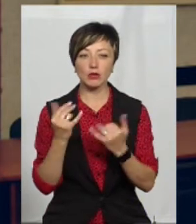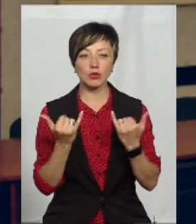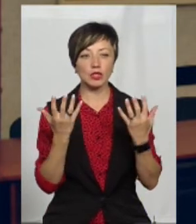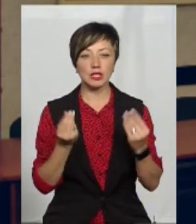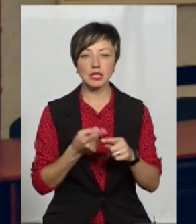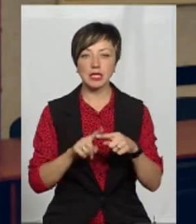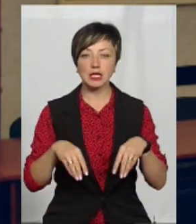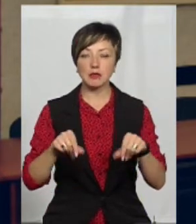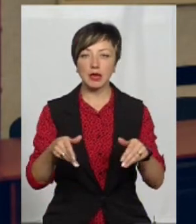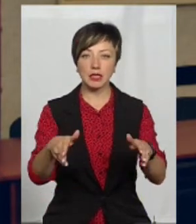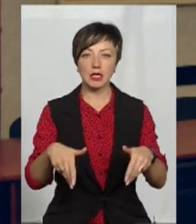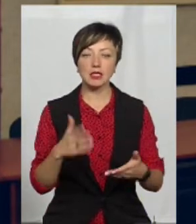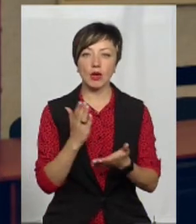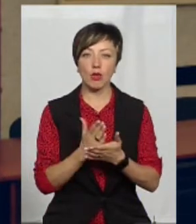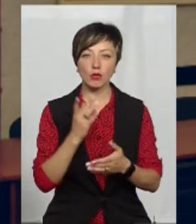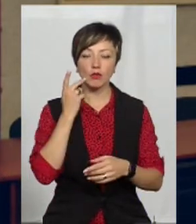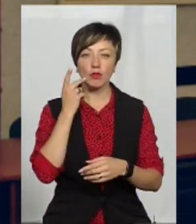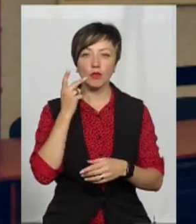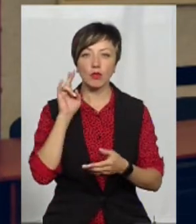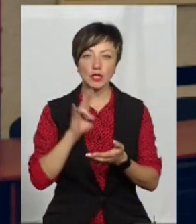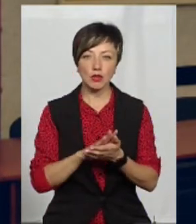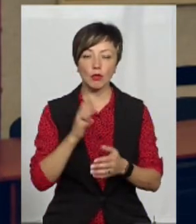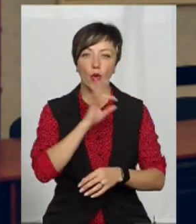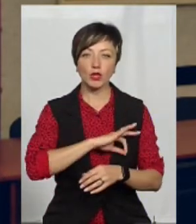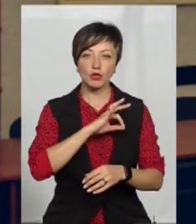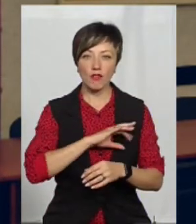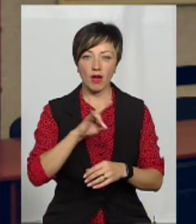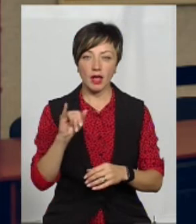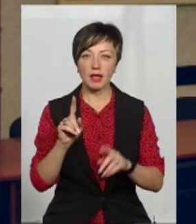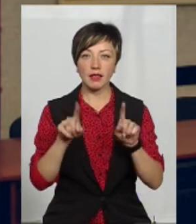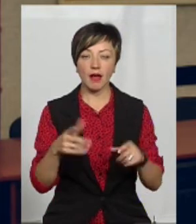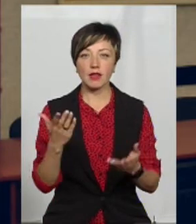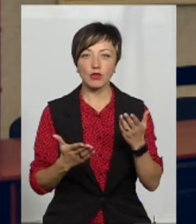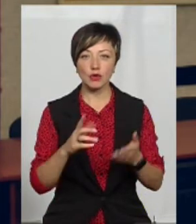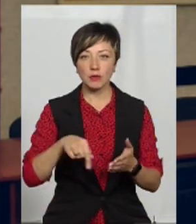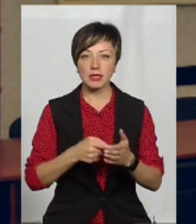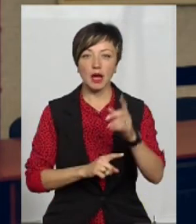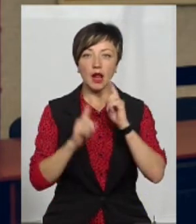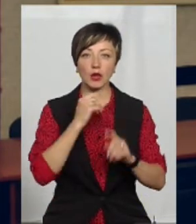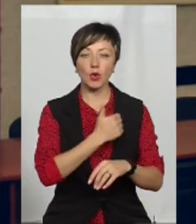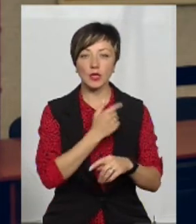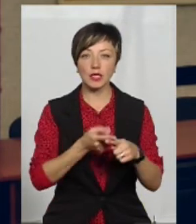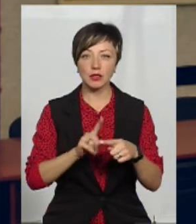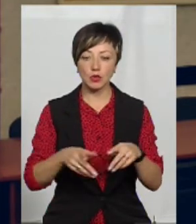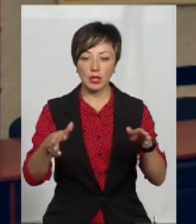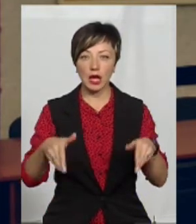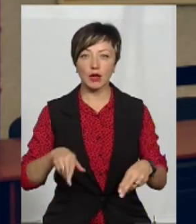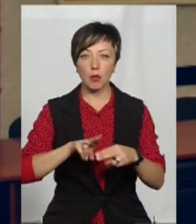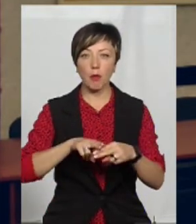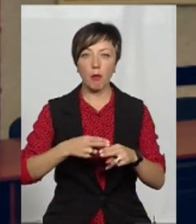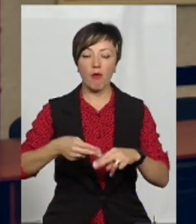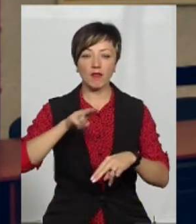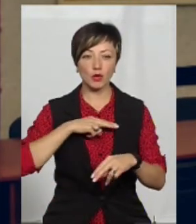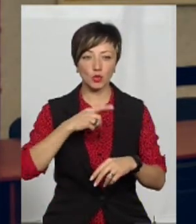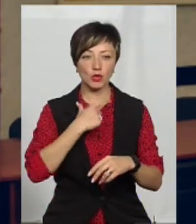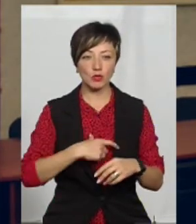ця земельна ділянка знаходиться в постійному користуванні. Навіть якщо б міська рада і хотіла цю ділянку повернути собі,